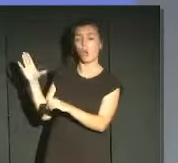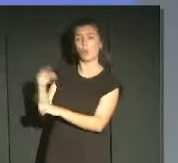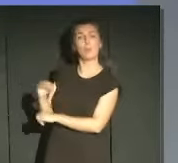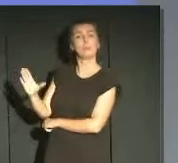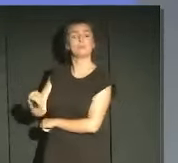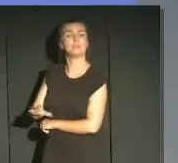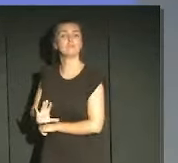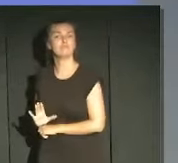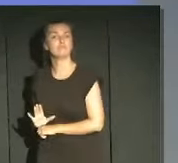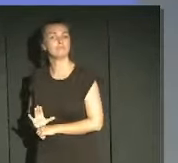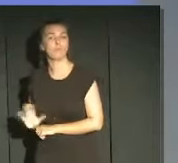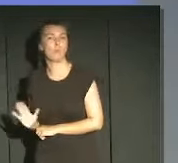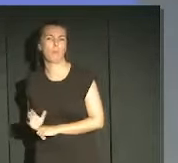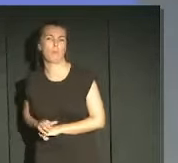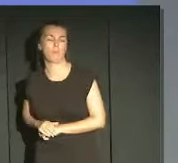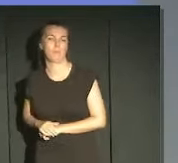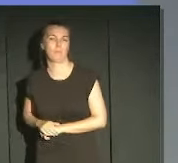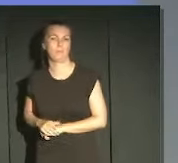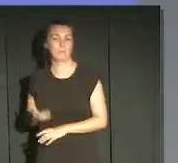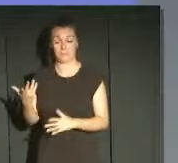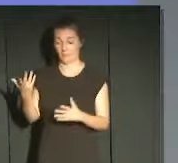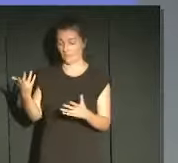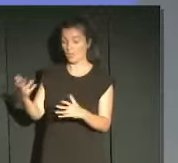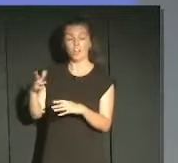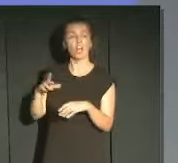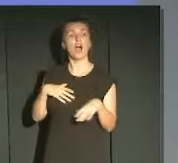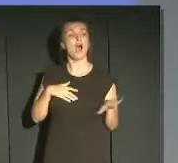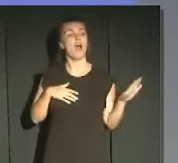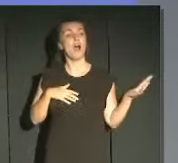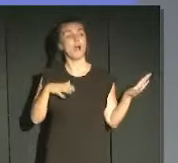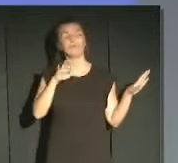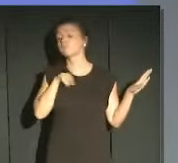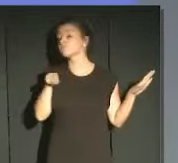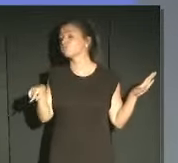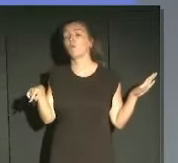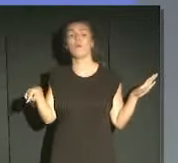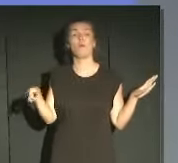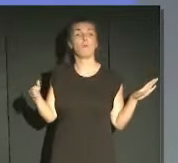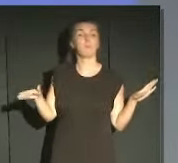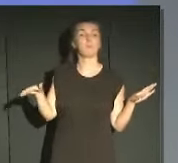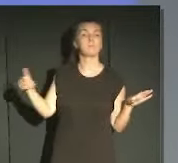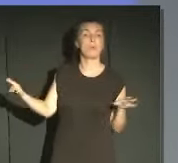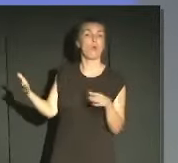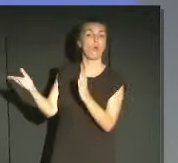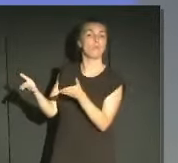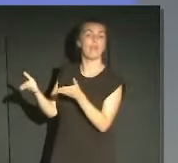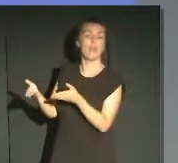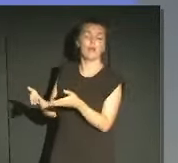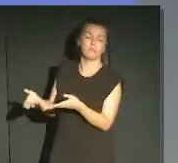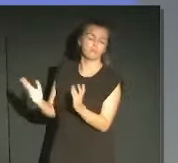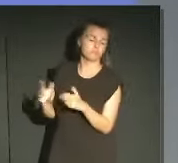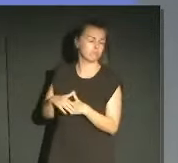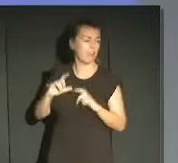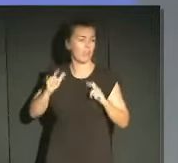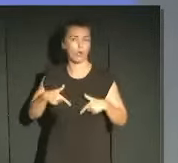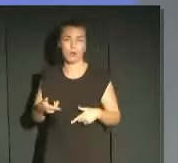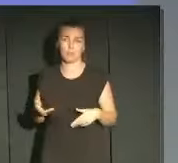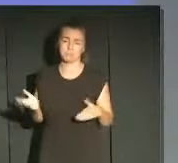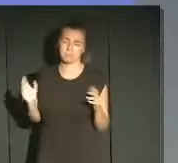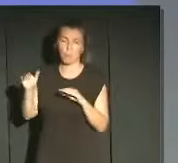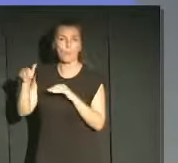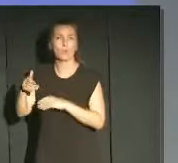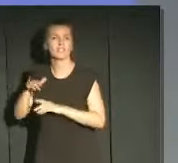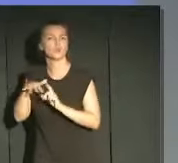suffit l'investissement ou les territoires de seconde zone où on abandonne encore plus nos hôpitaux nos écoles et notre protection